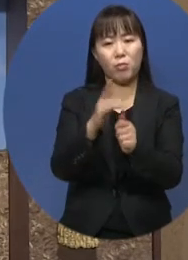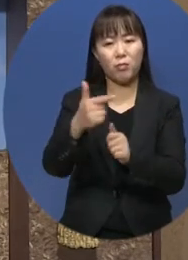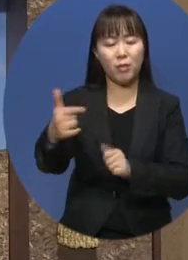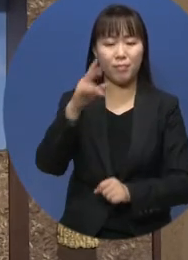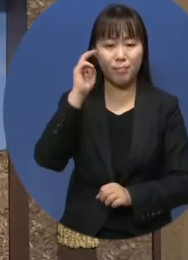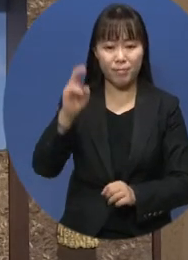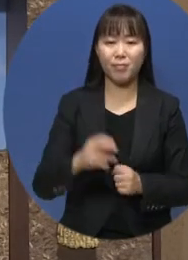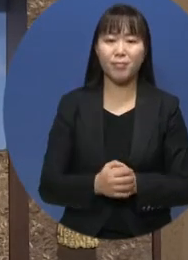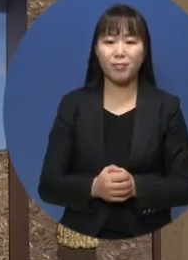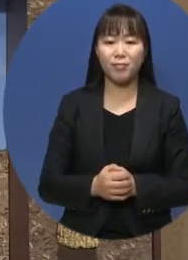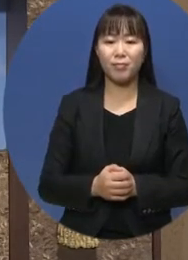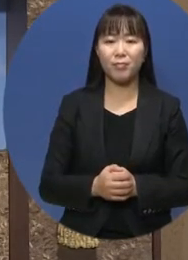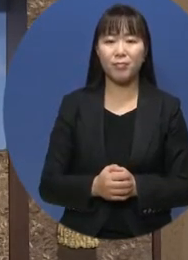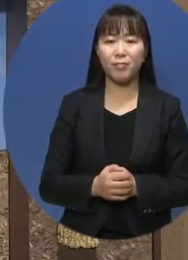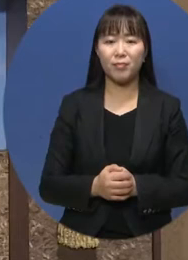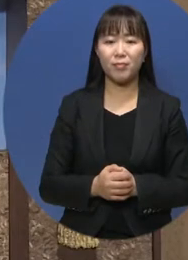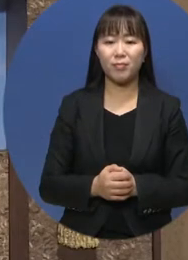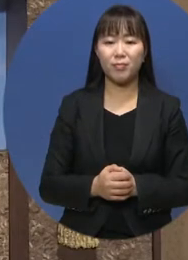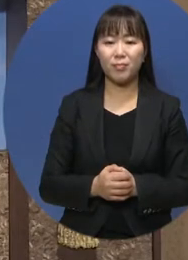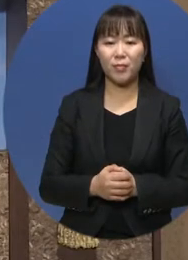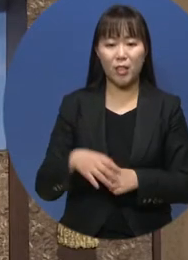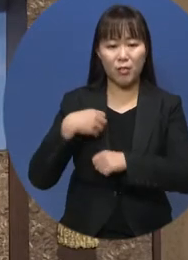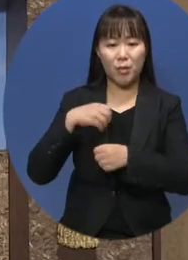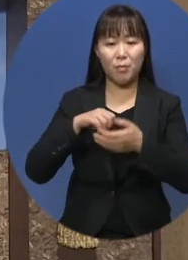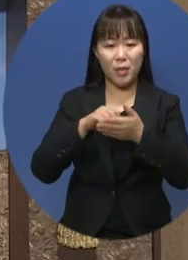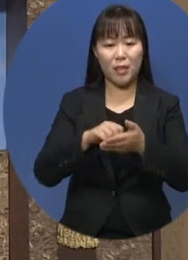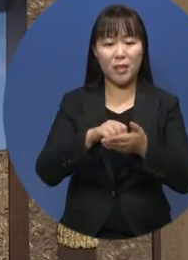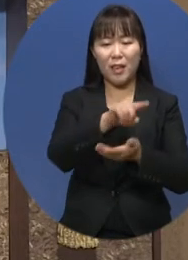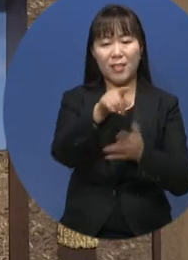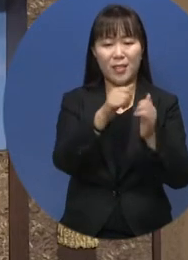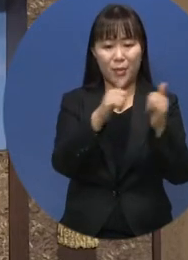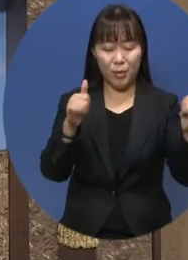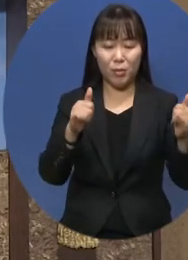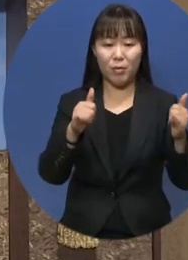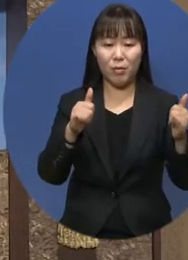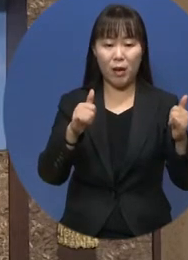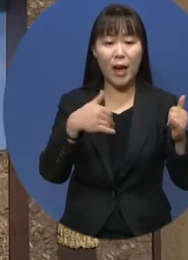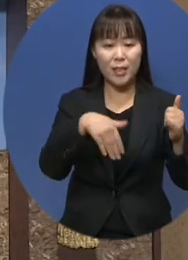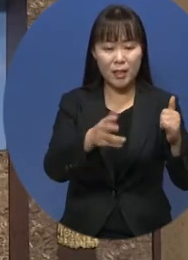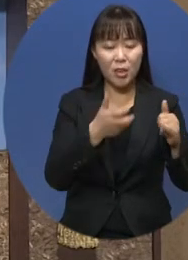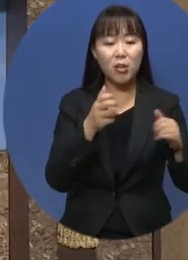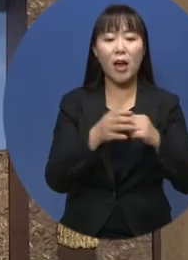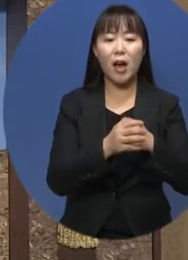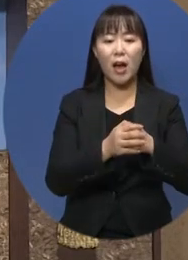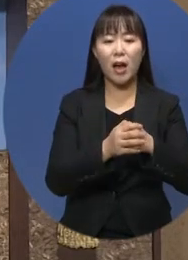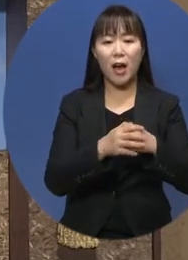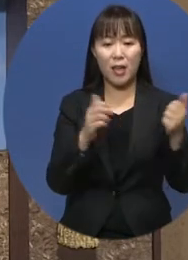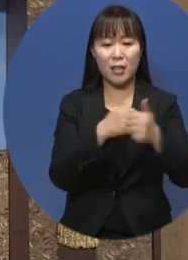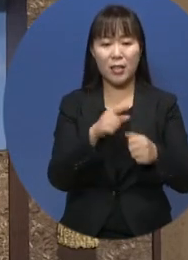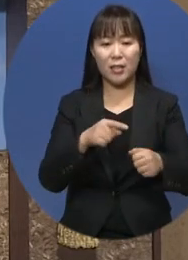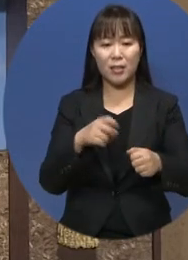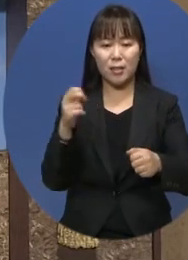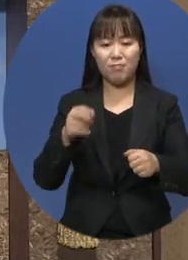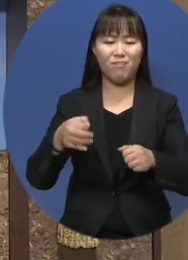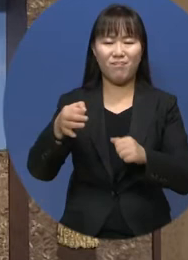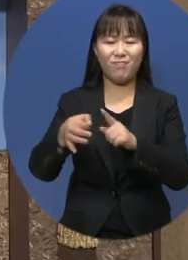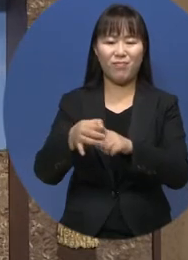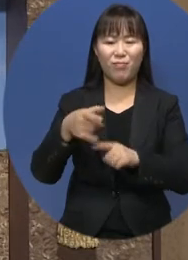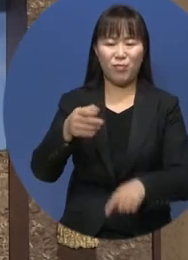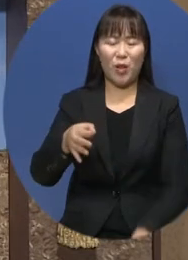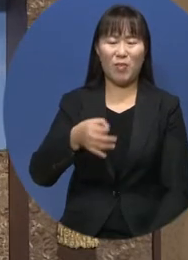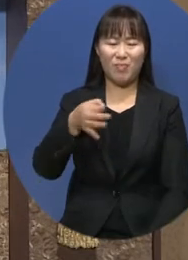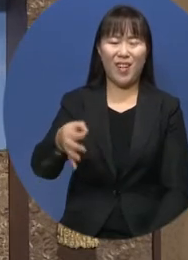거 우리 어 군대 입영 안 이 친구들도 가기전에 동네에서 네 아저씨 단골을 닦아서 아저씨